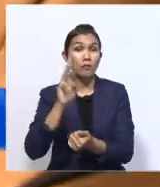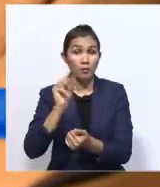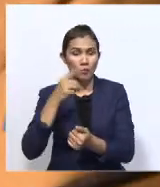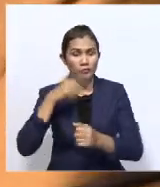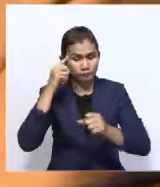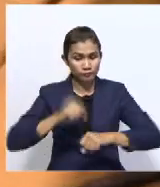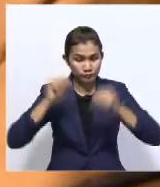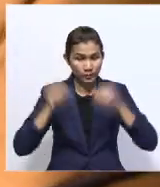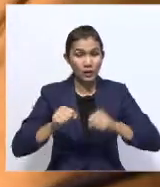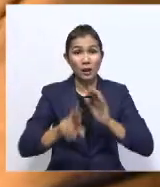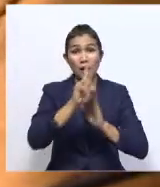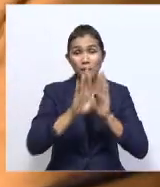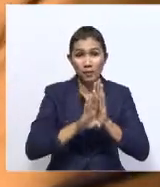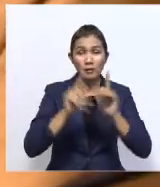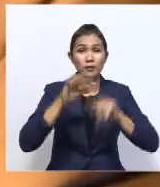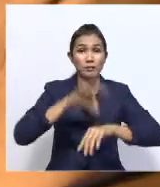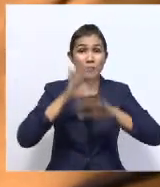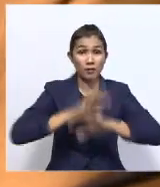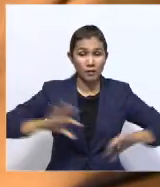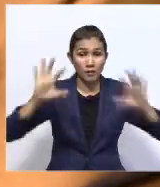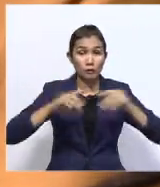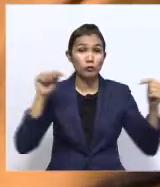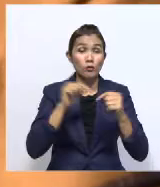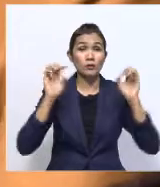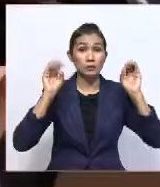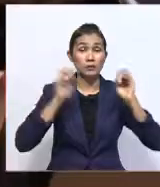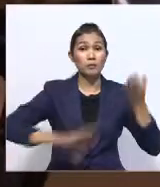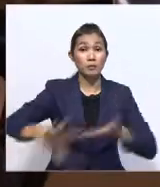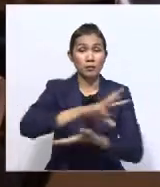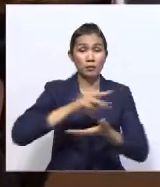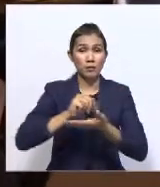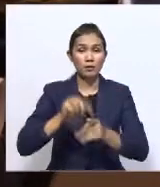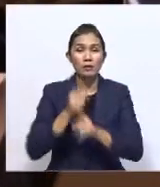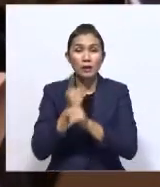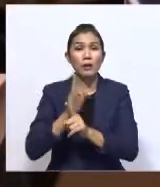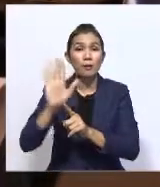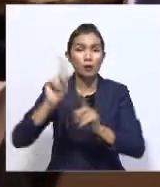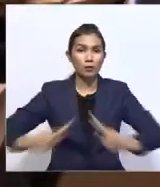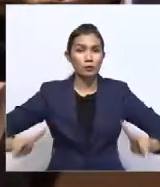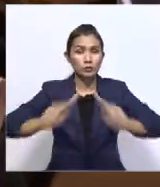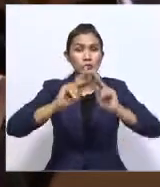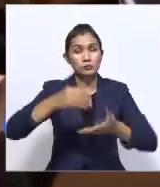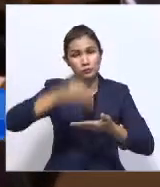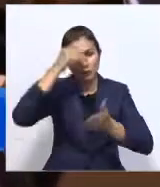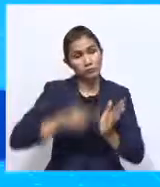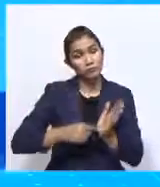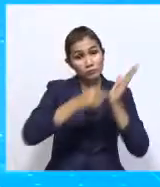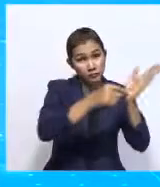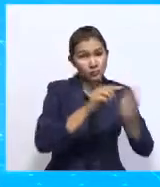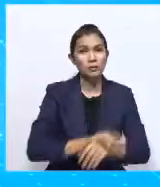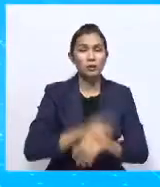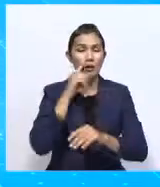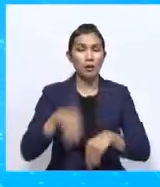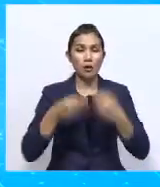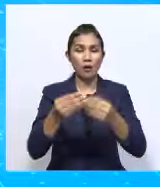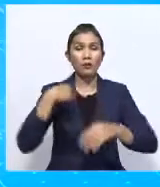ราชบัญญัติระเบียบข้าราชการพลเรือนในสถาบันอุดมศึกษาตามที่กระทรวงศึกษาธิการเสนอนะคะซึ่งก็มีสาระสำคัญค่ะ